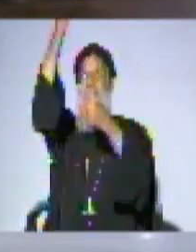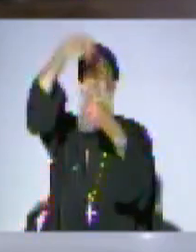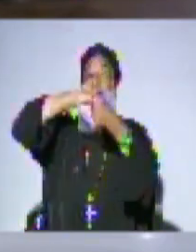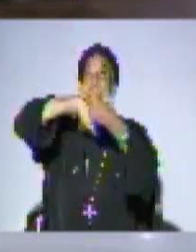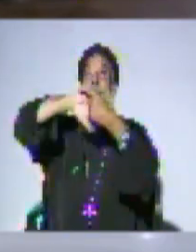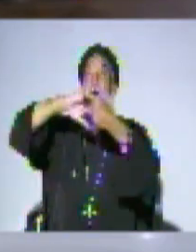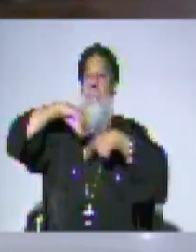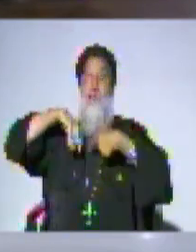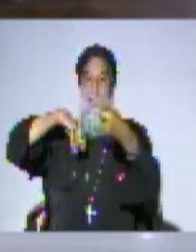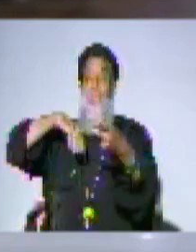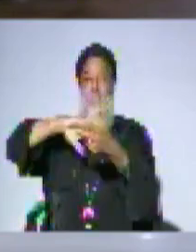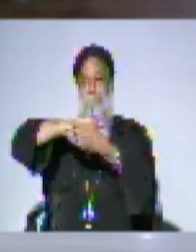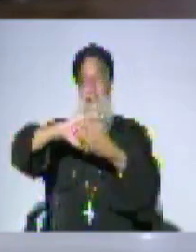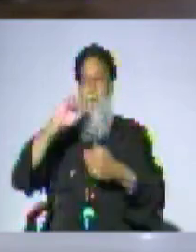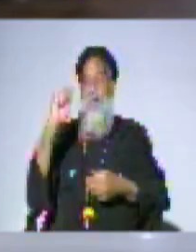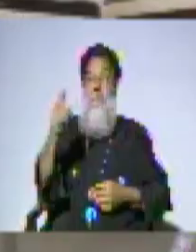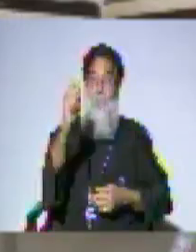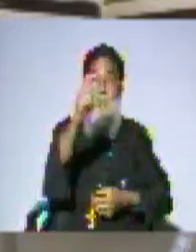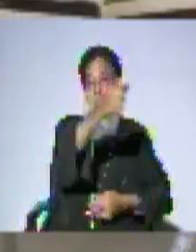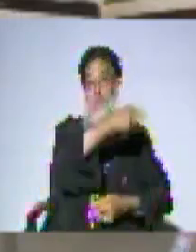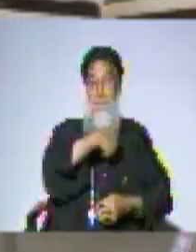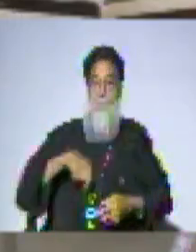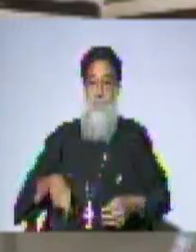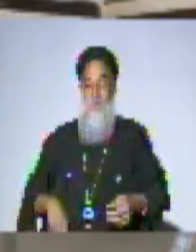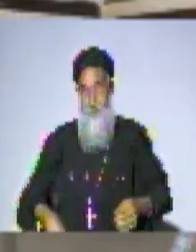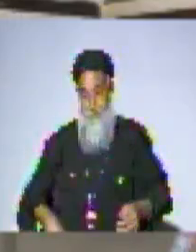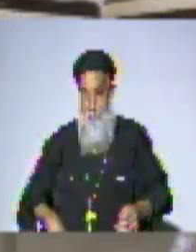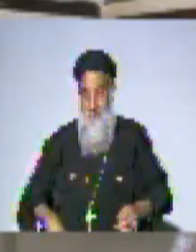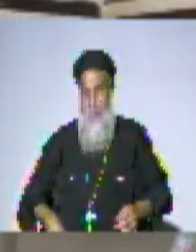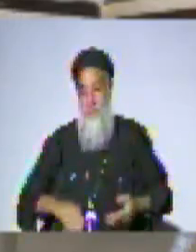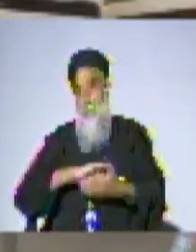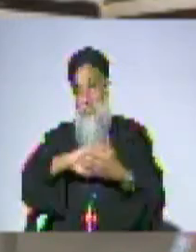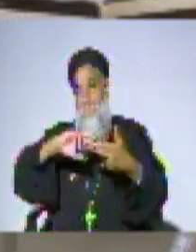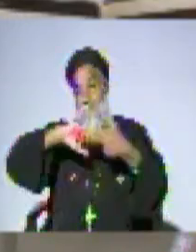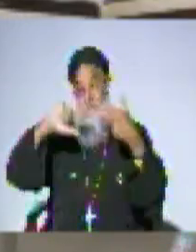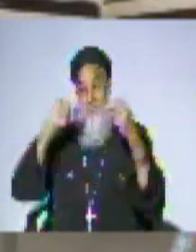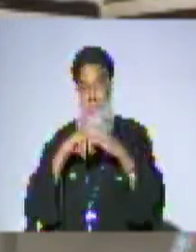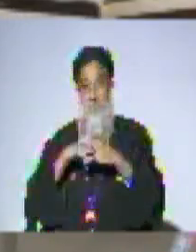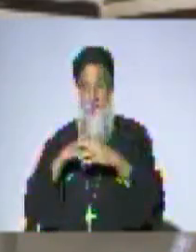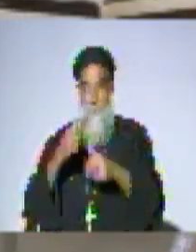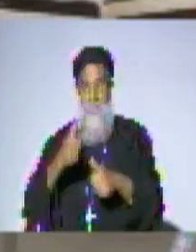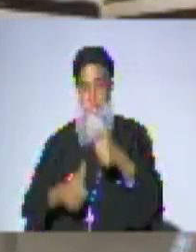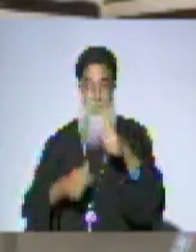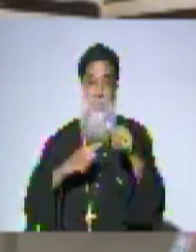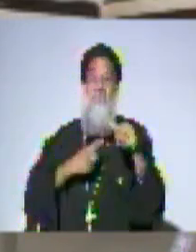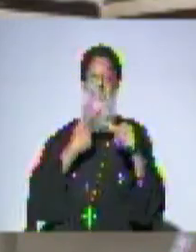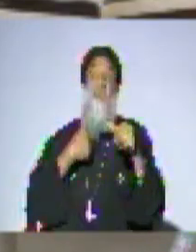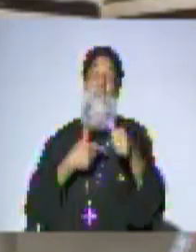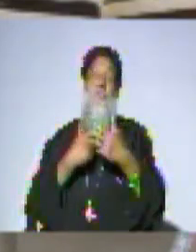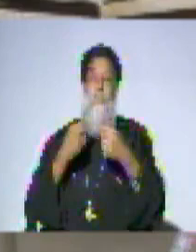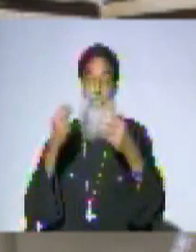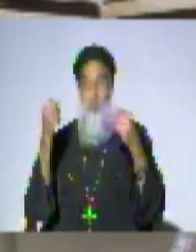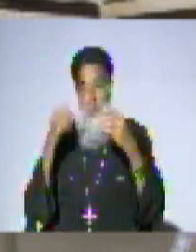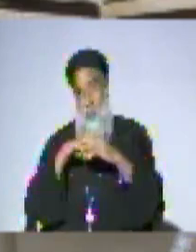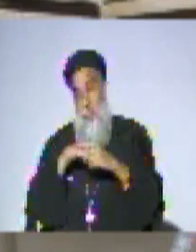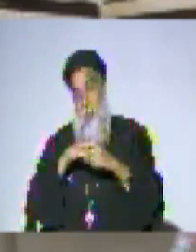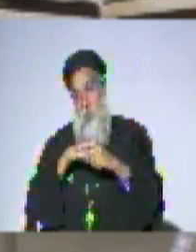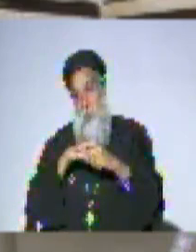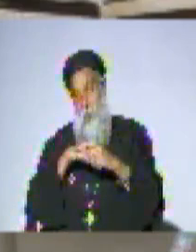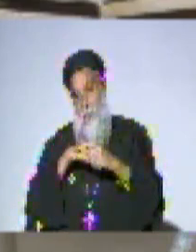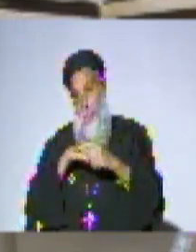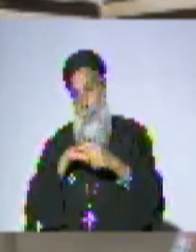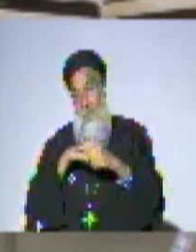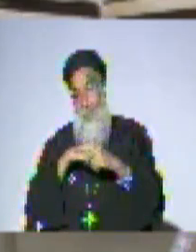معا لكي نكون في مصالحة وفي سلام، او تبقى النتيجة محبة كاملة. تمام. عشان كده قال